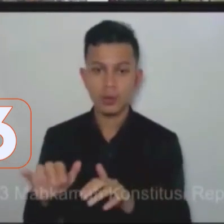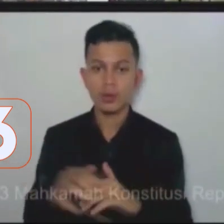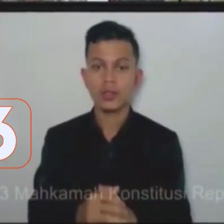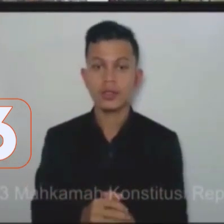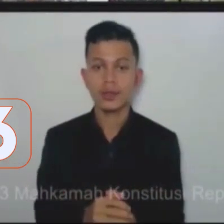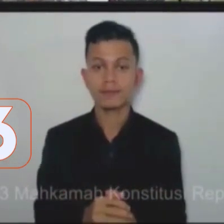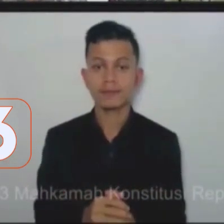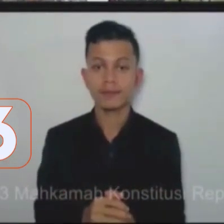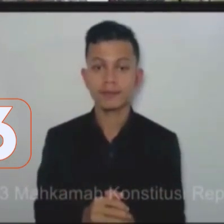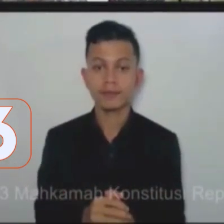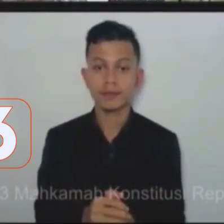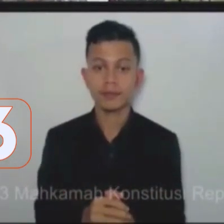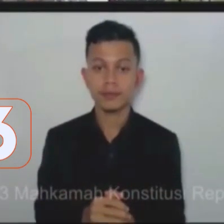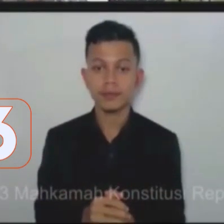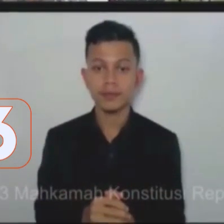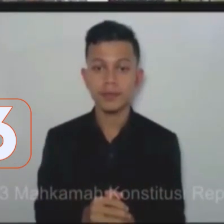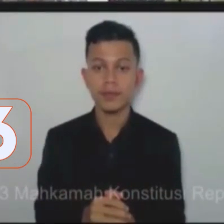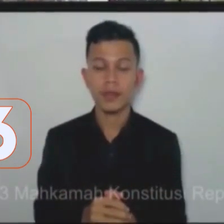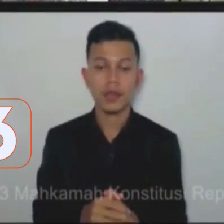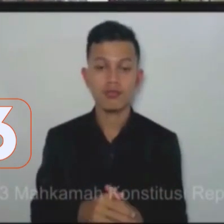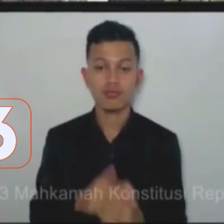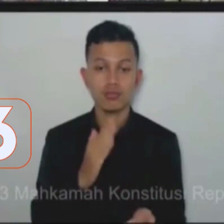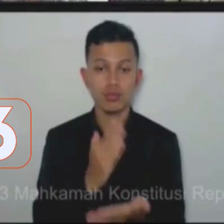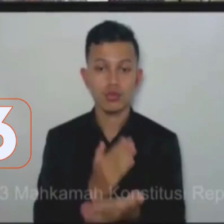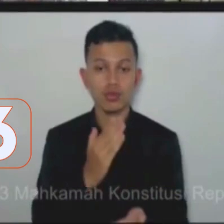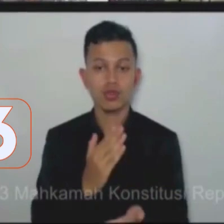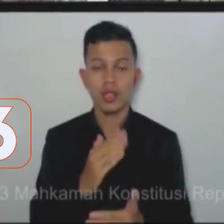seterusnya, amar putusan